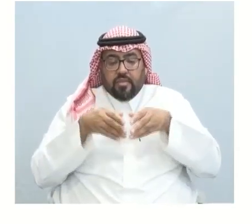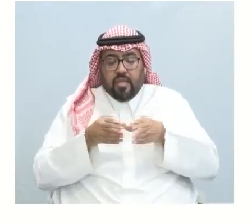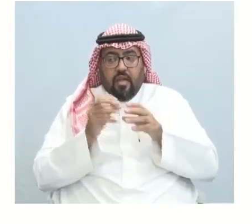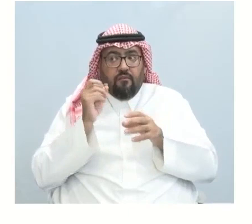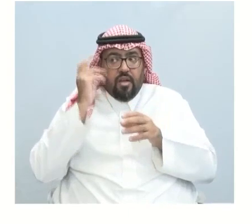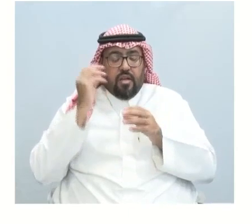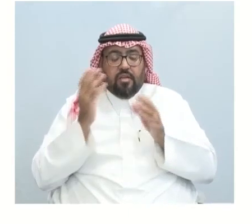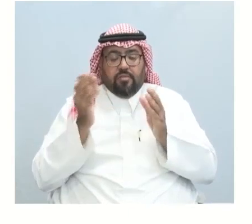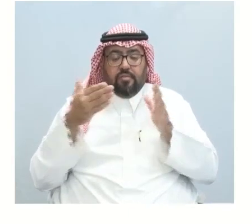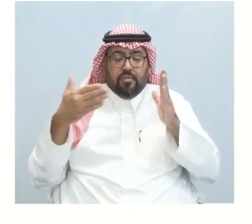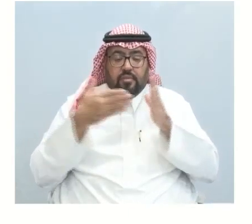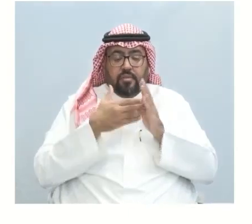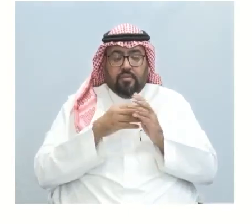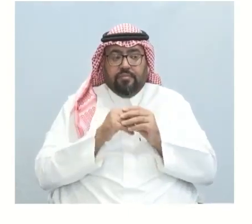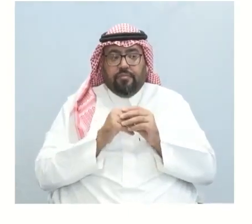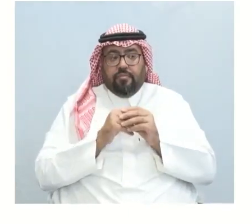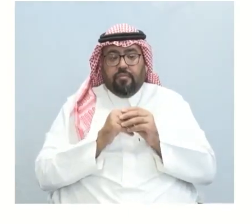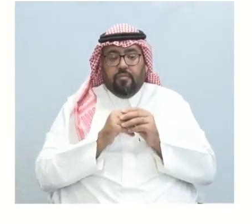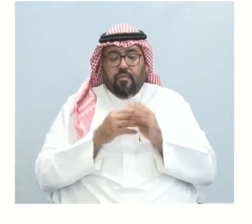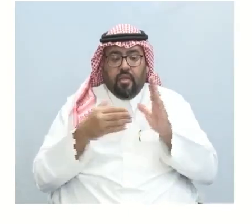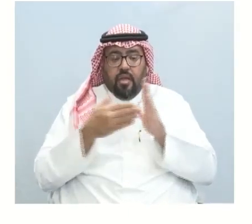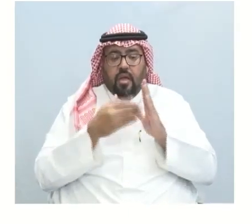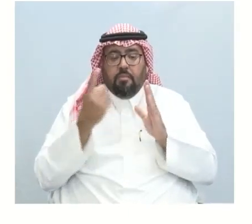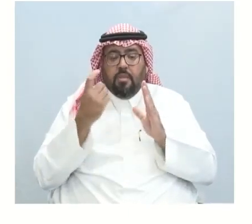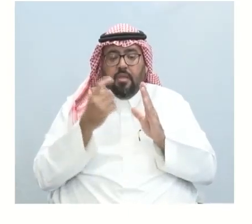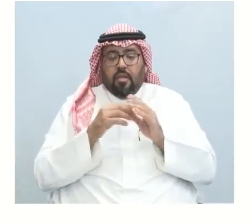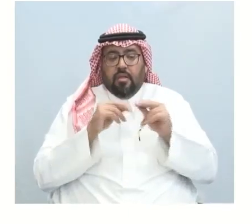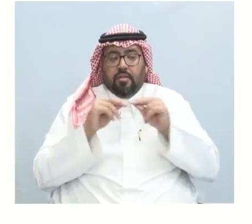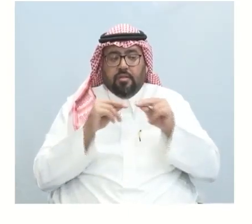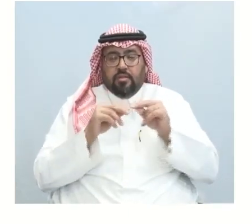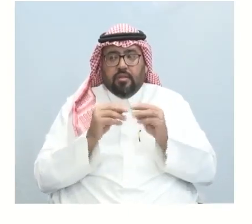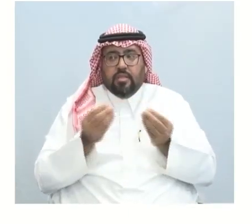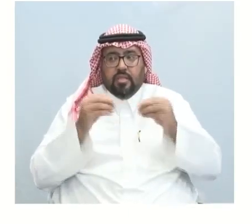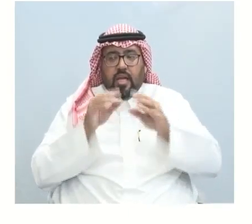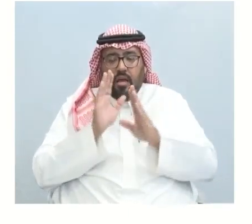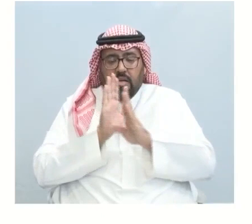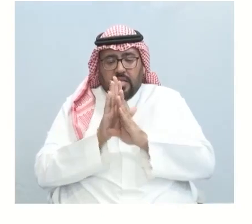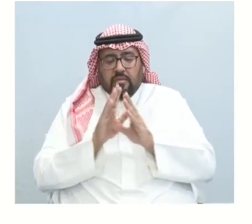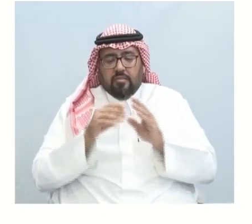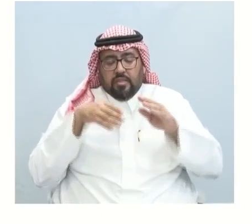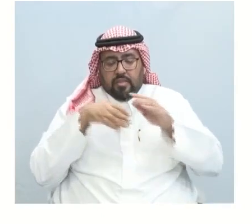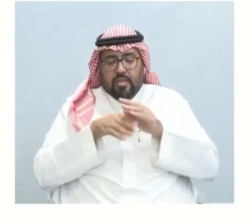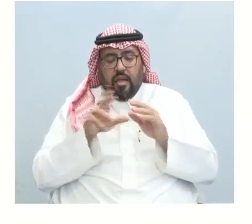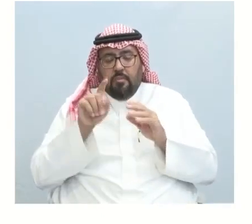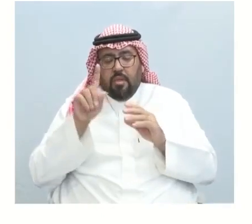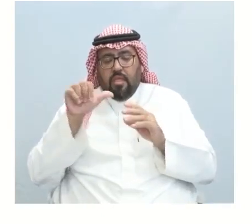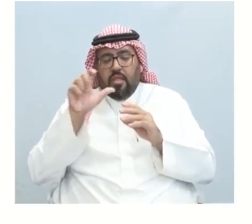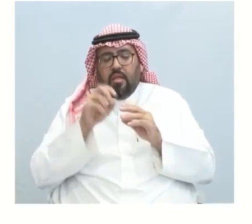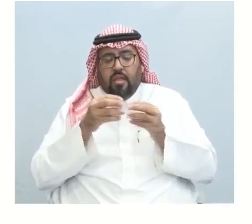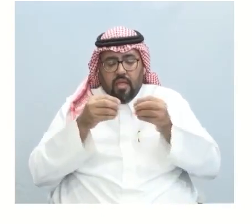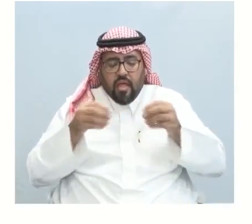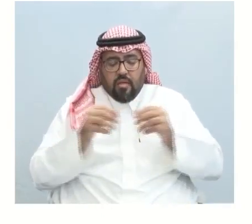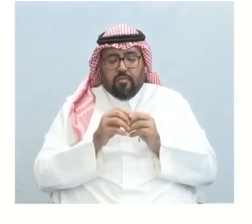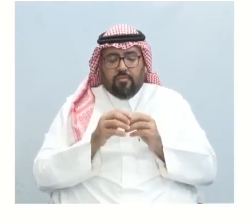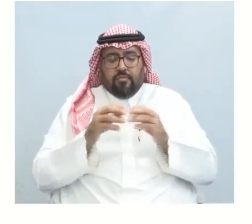اخر فكره ناقشناها قبل قليل ذكرنا يصل المئات من الحيوانات المنويه لتساعد الحيوان الذي سوف يخترق البيضه في تحليل